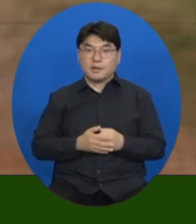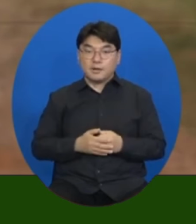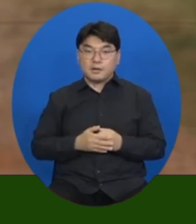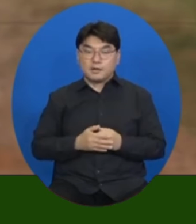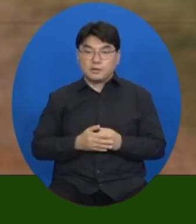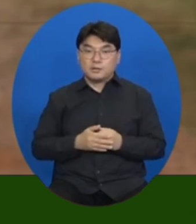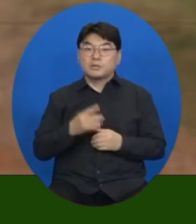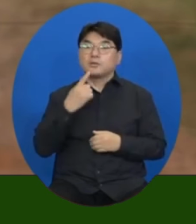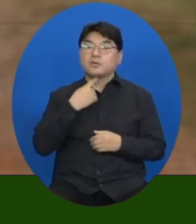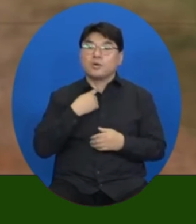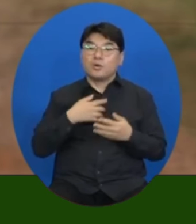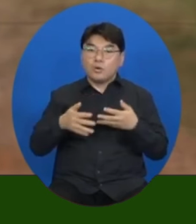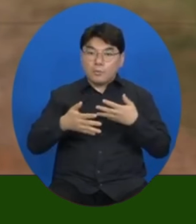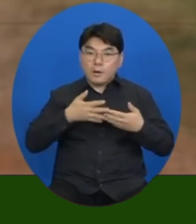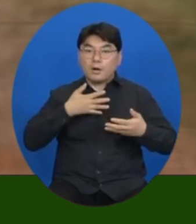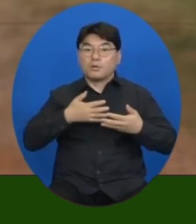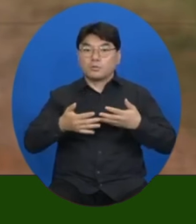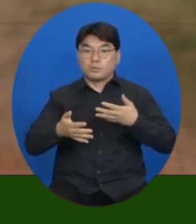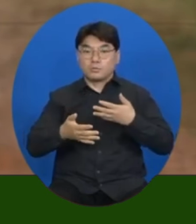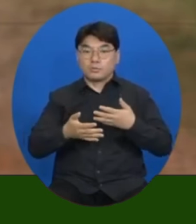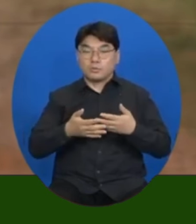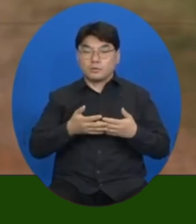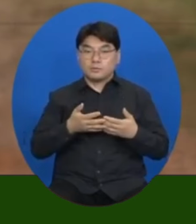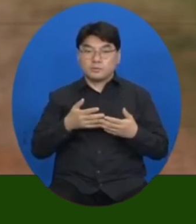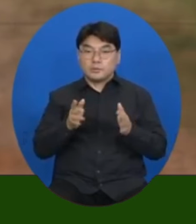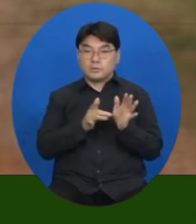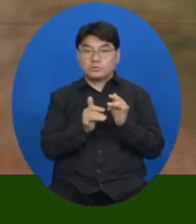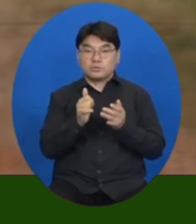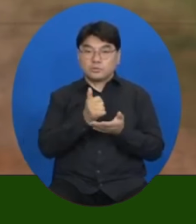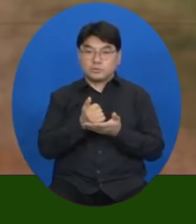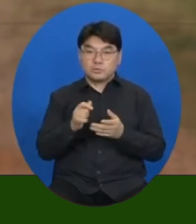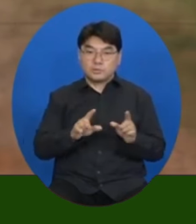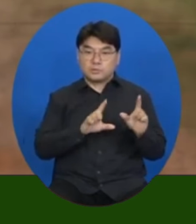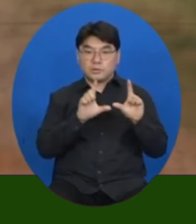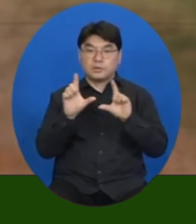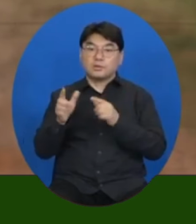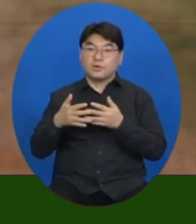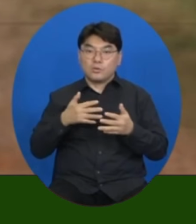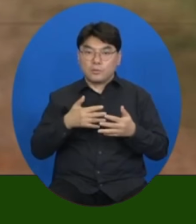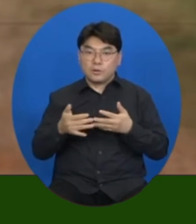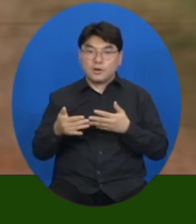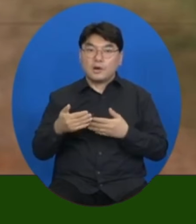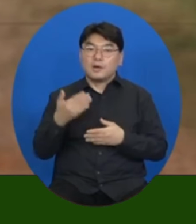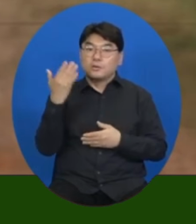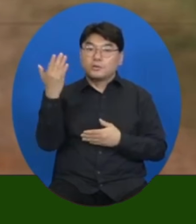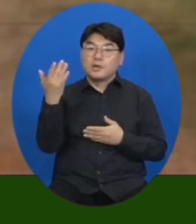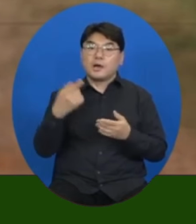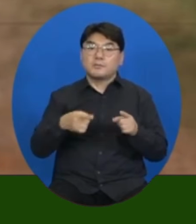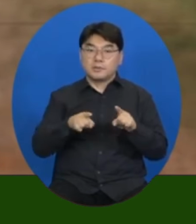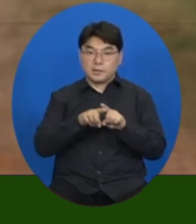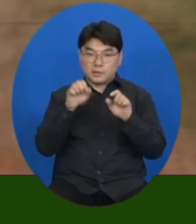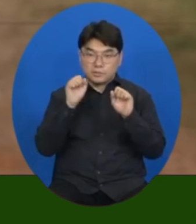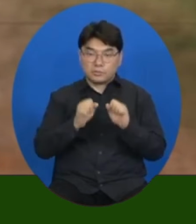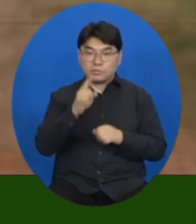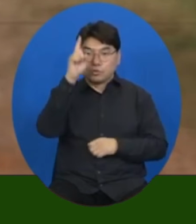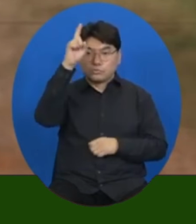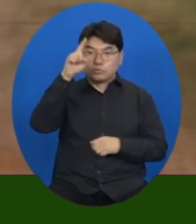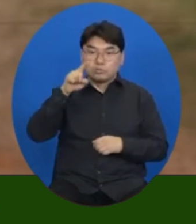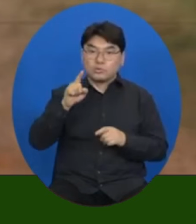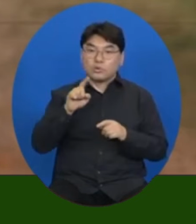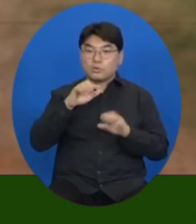경험하고 예수 그리스도를 살아 경험해서 그분이 내 안에 계시고 나와 함께 계시며 또한 천국과 지옥이